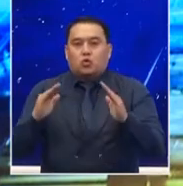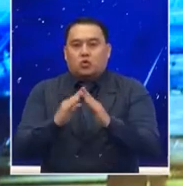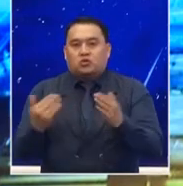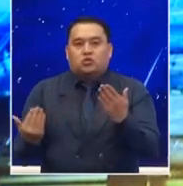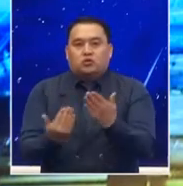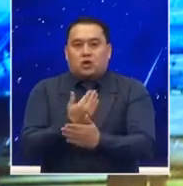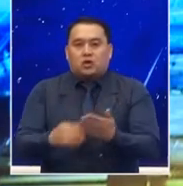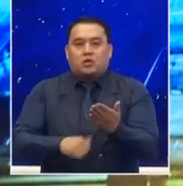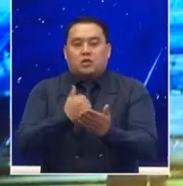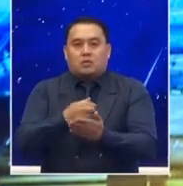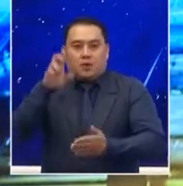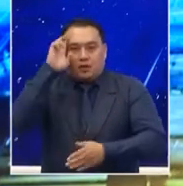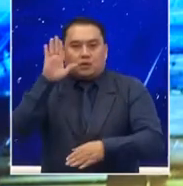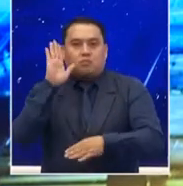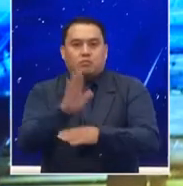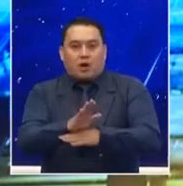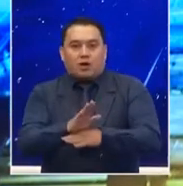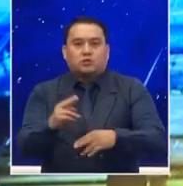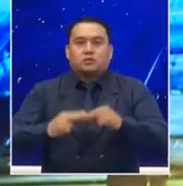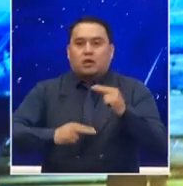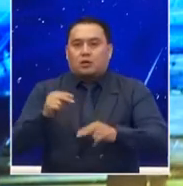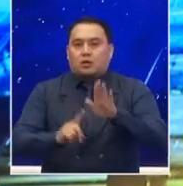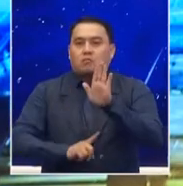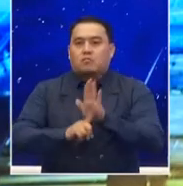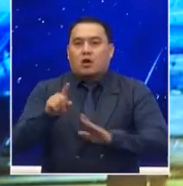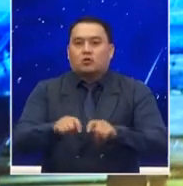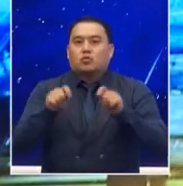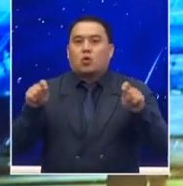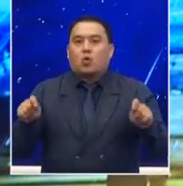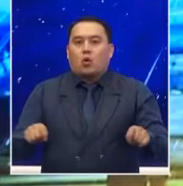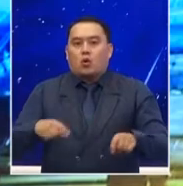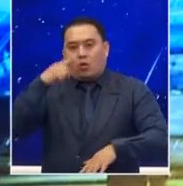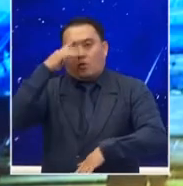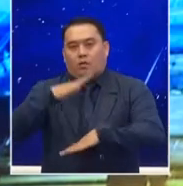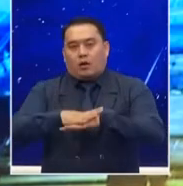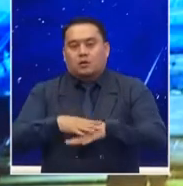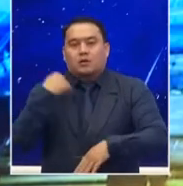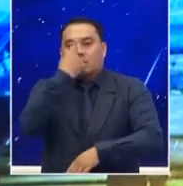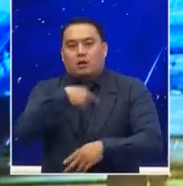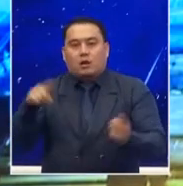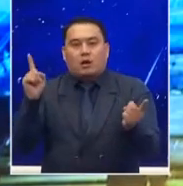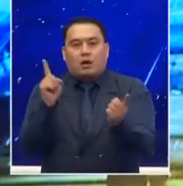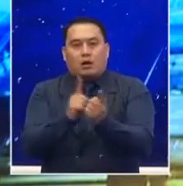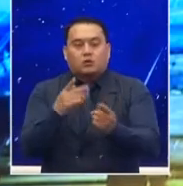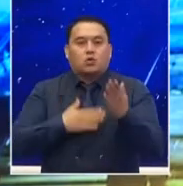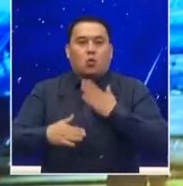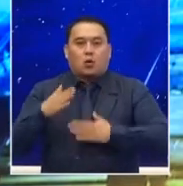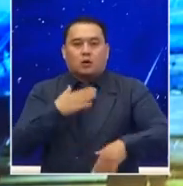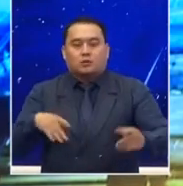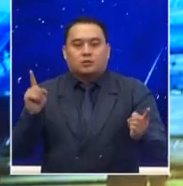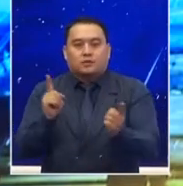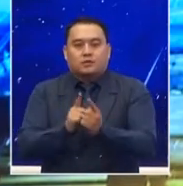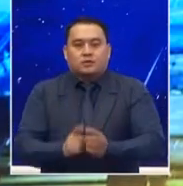нысан елбасының 5 әлеуметтік бастамасы аясында салынды. Ашылуына облыс әкімі арнайы қатысып, болашақ медицина мамандары қуанышына ортақтасты.